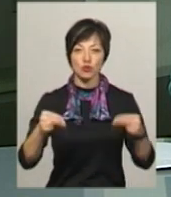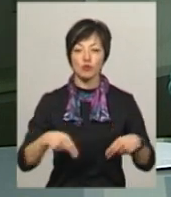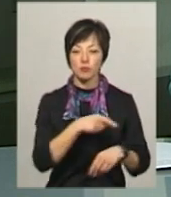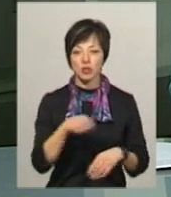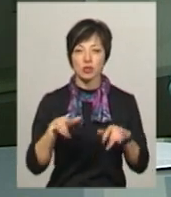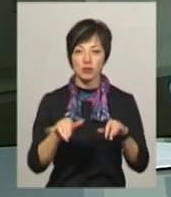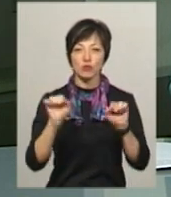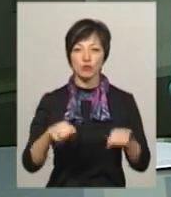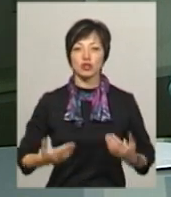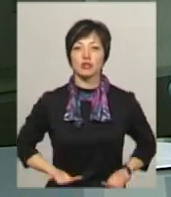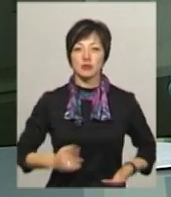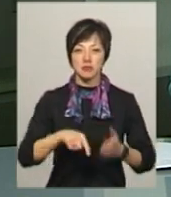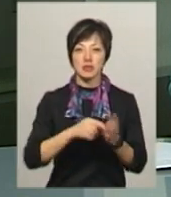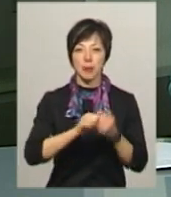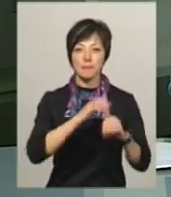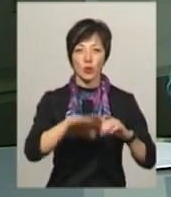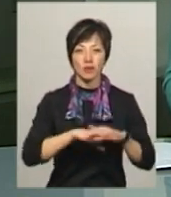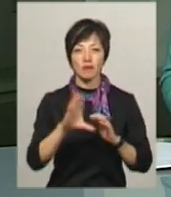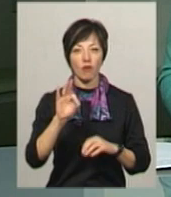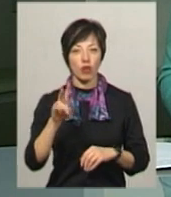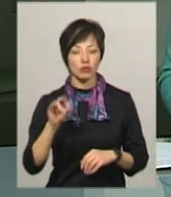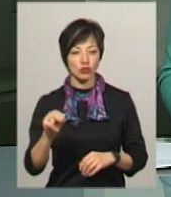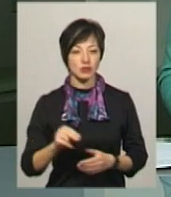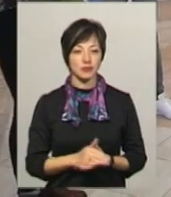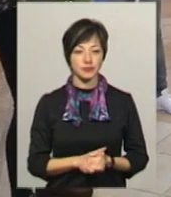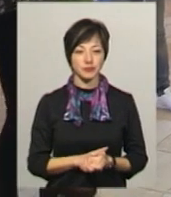акції зможуть жителі міст Кам'янець-Подільський та Волочиськ.